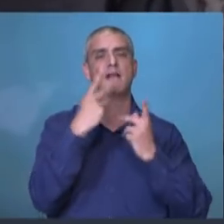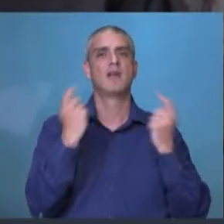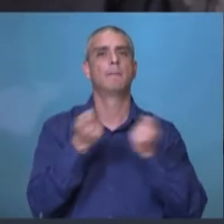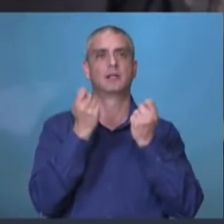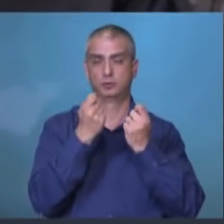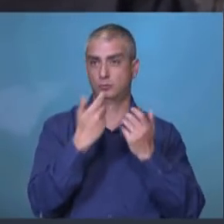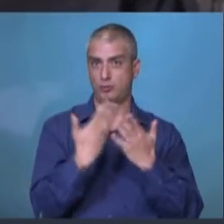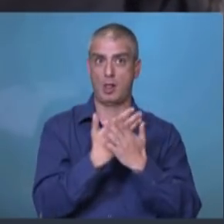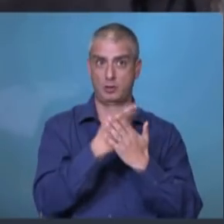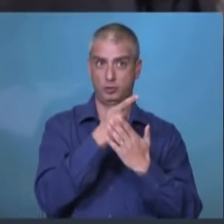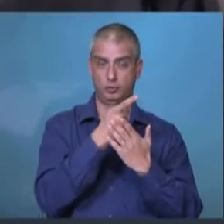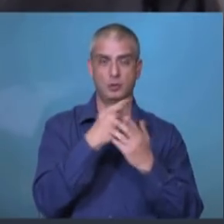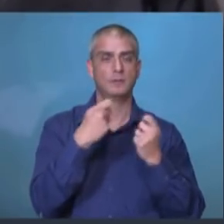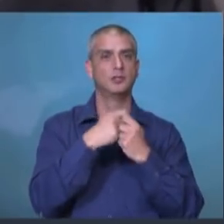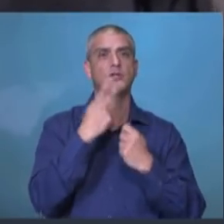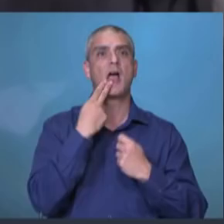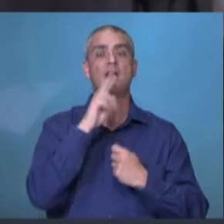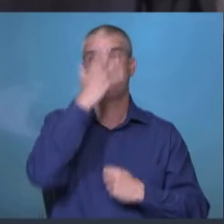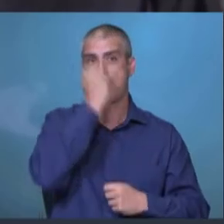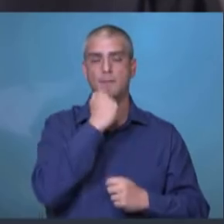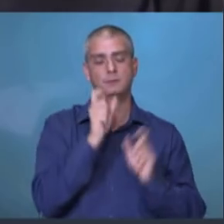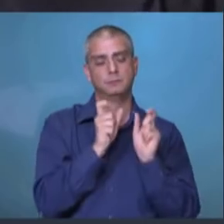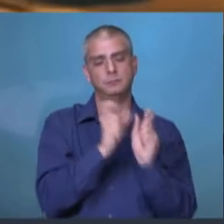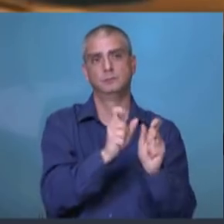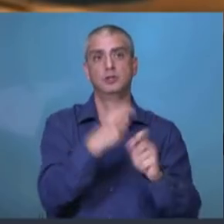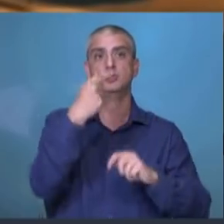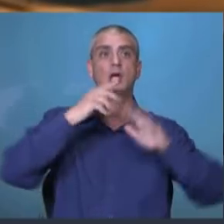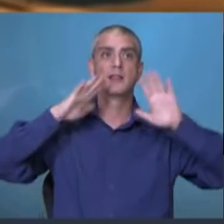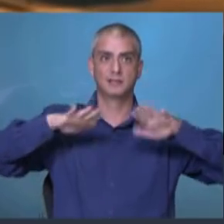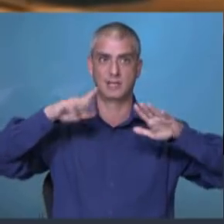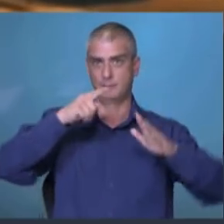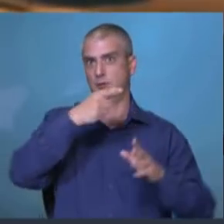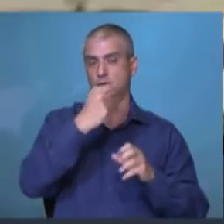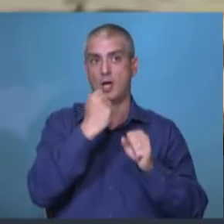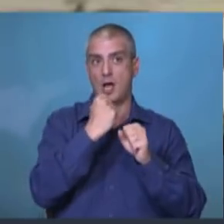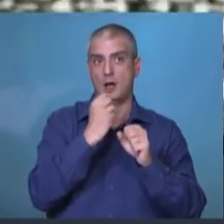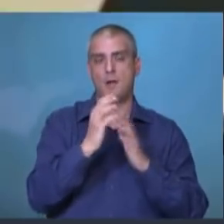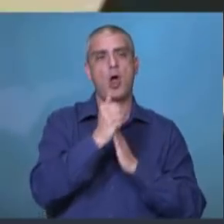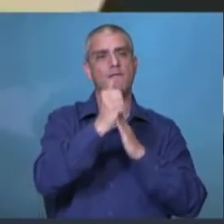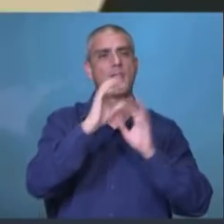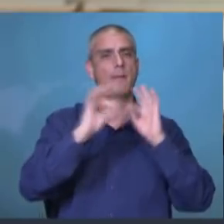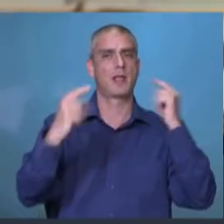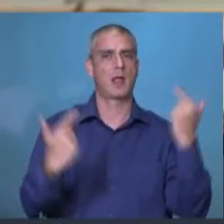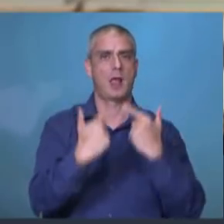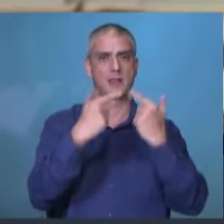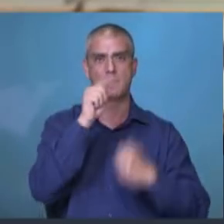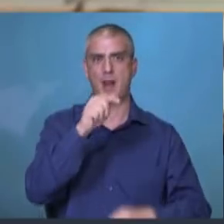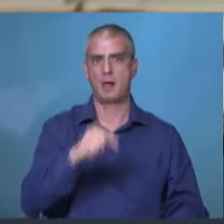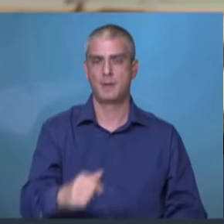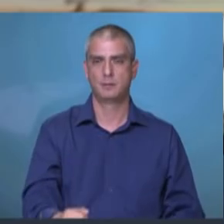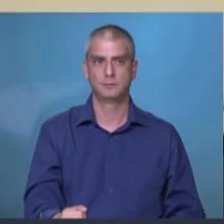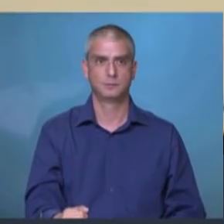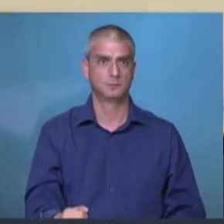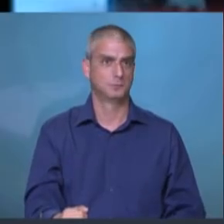כאן חדשות בעניין ההבטחה של חמאס לרסן את הג'יהאד שהוביל לפחות בהתחלה את סבב הלחימה הזה.